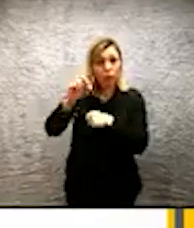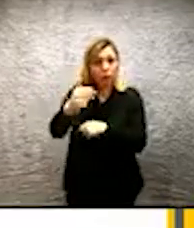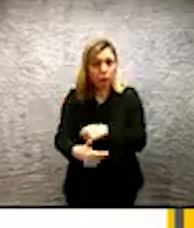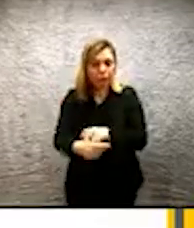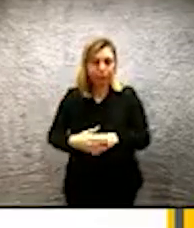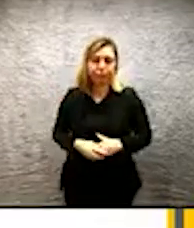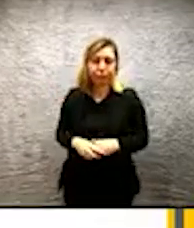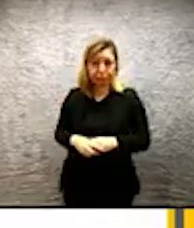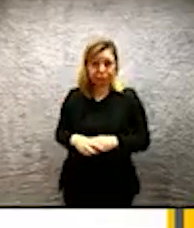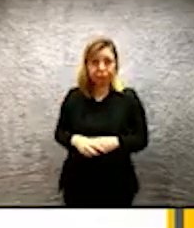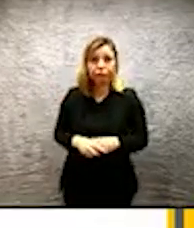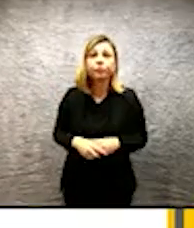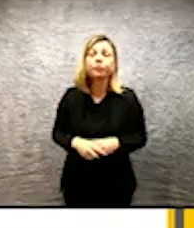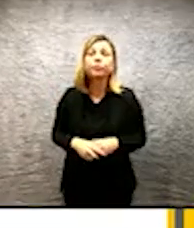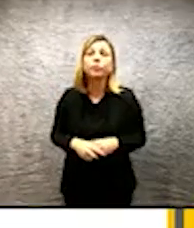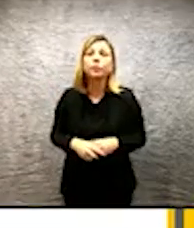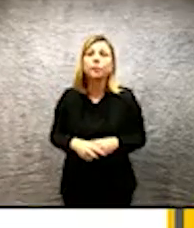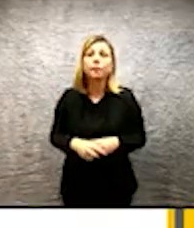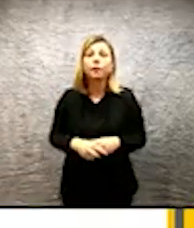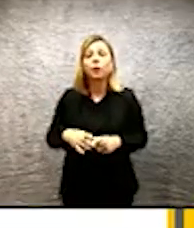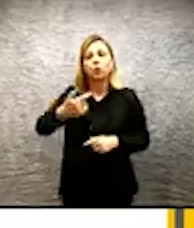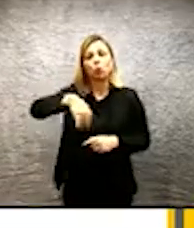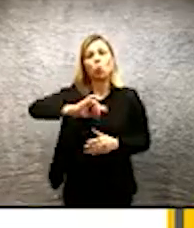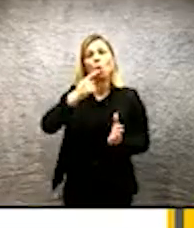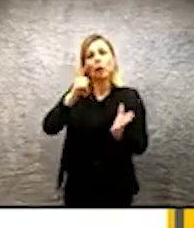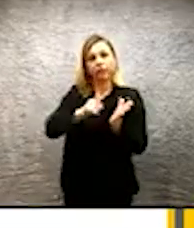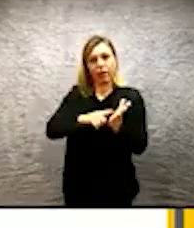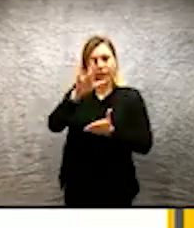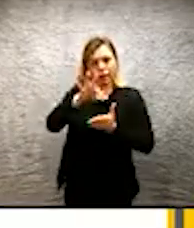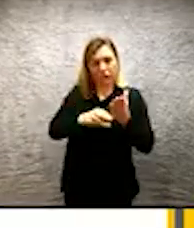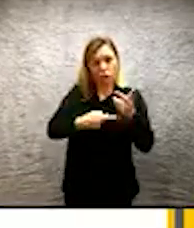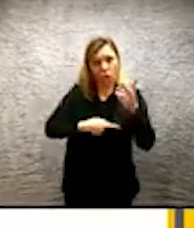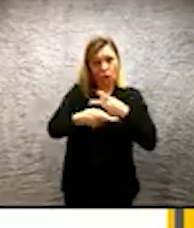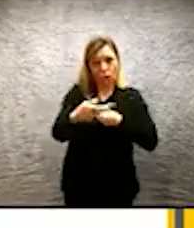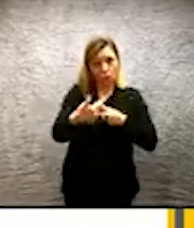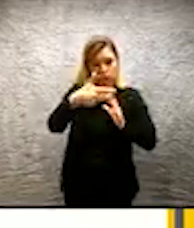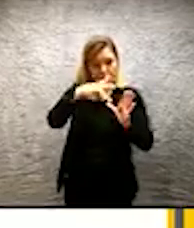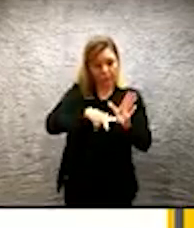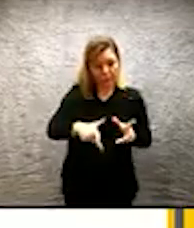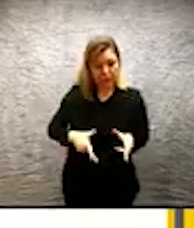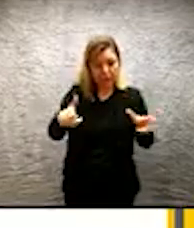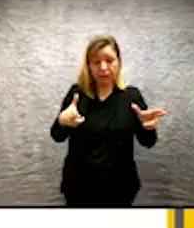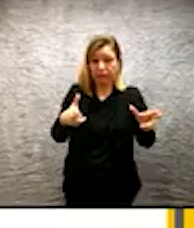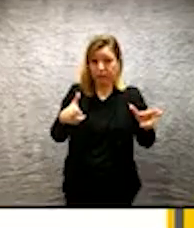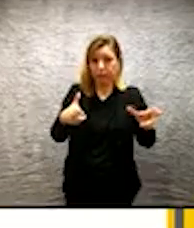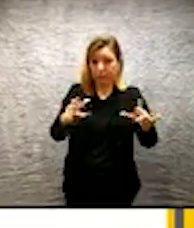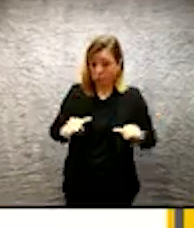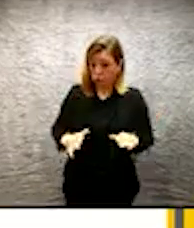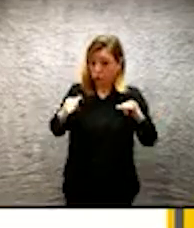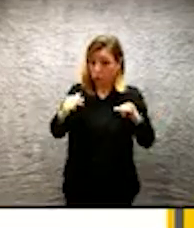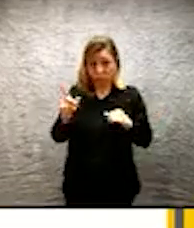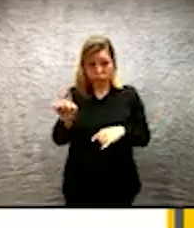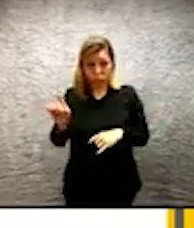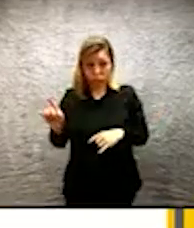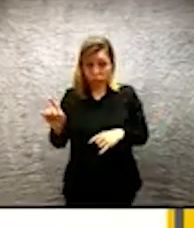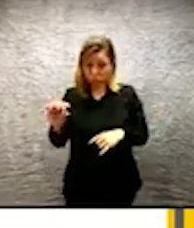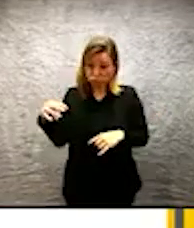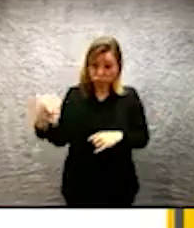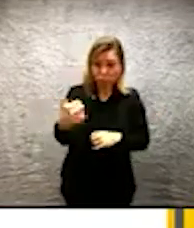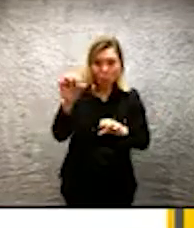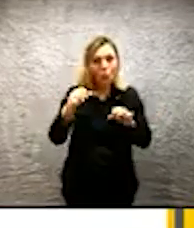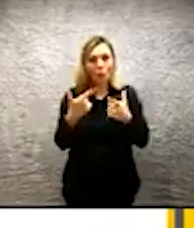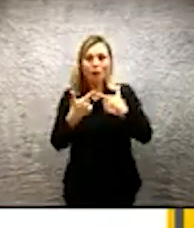Nous avons privilégié une facturation au trimestre pour permettre plus de liberté aux jeunes et ne pas non plus leur faire